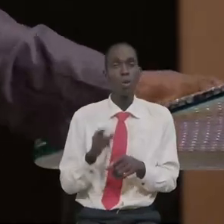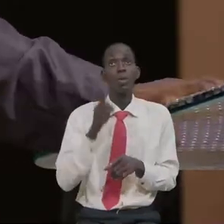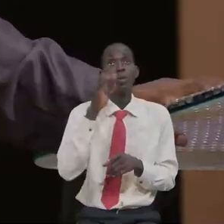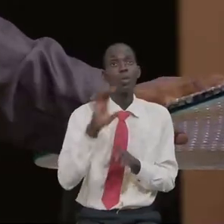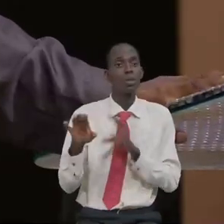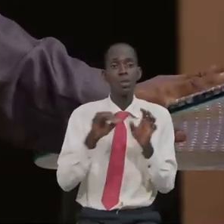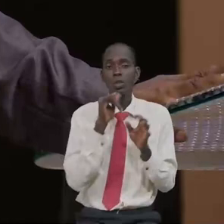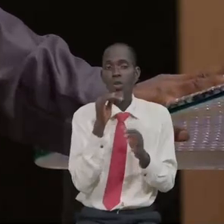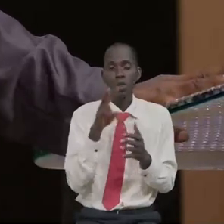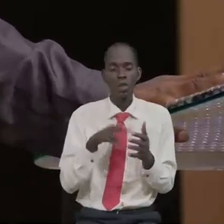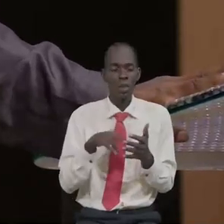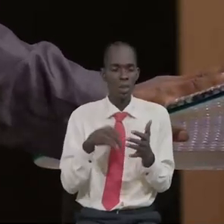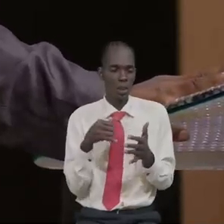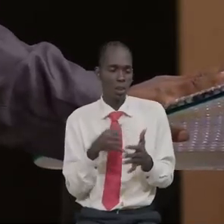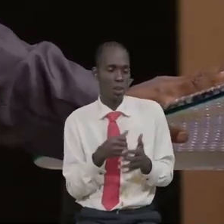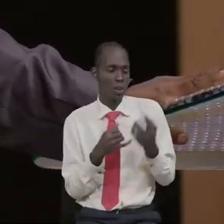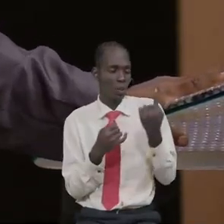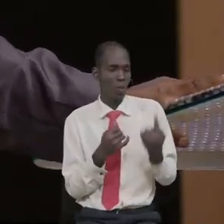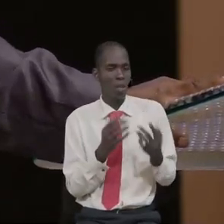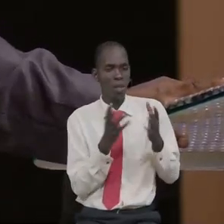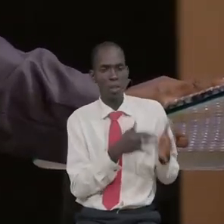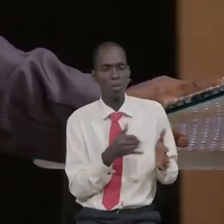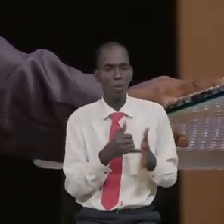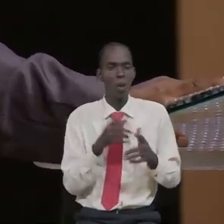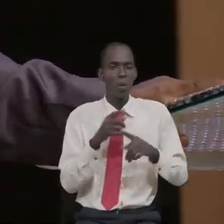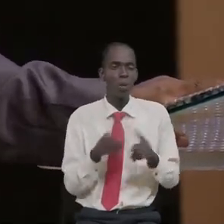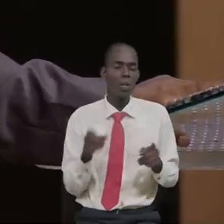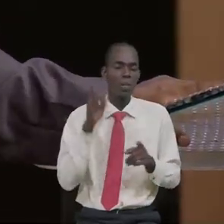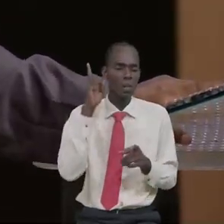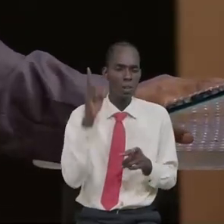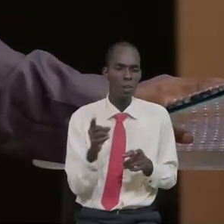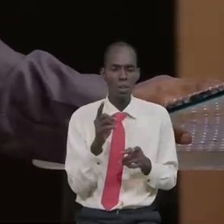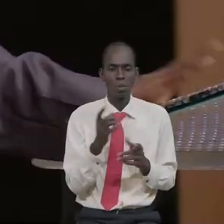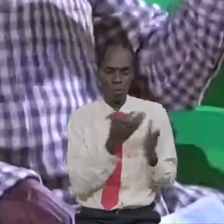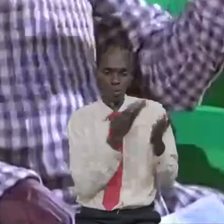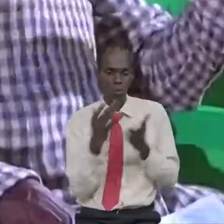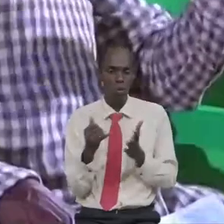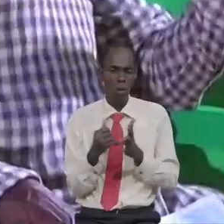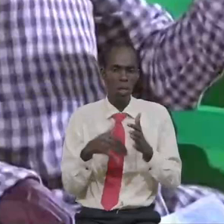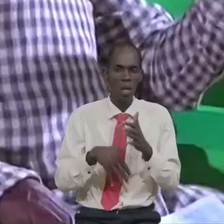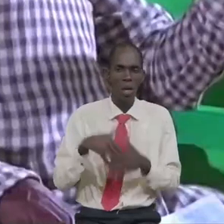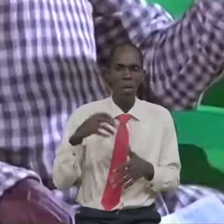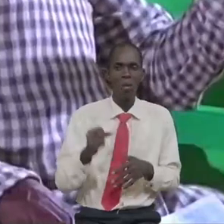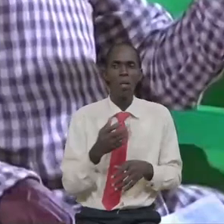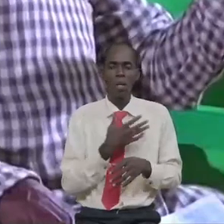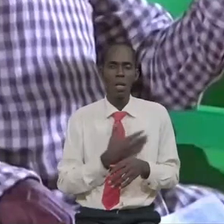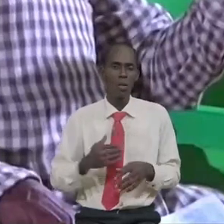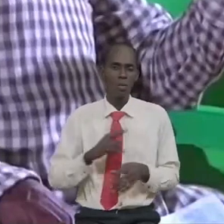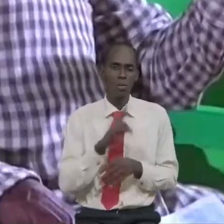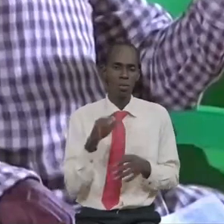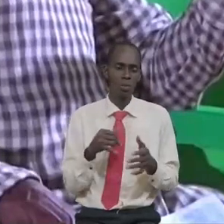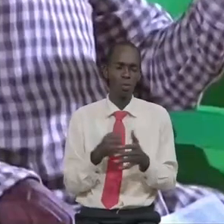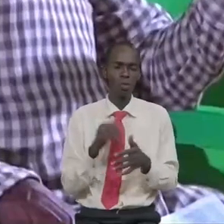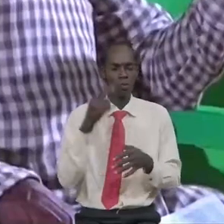là-bas. Dieu a pris la parole du livre et l'a appliquée et lui a appliqué. Ne